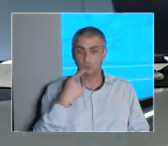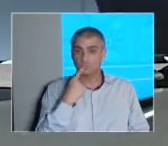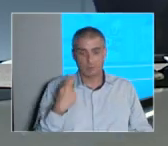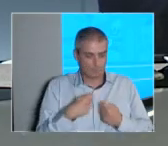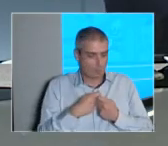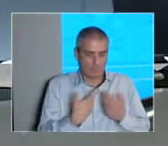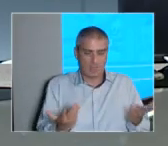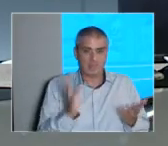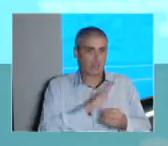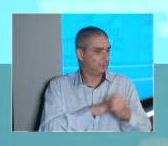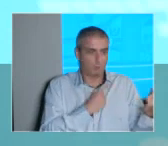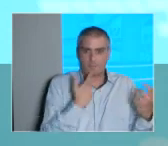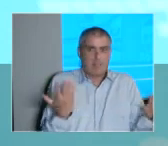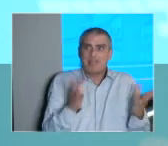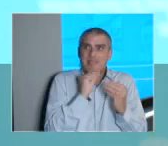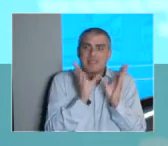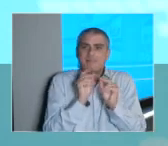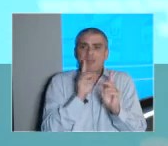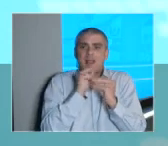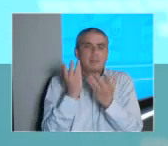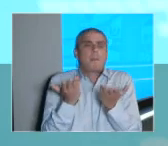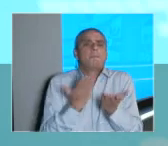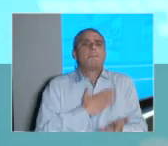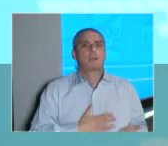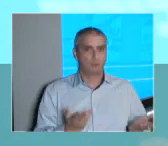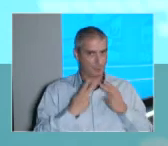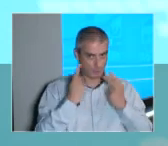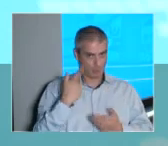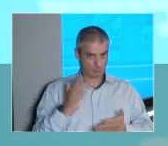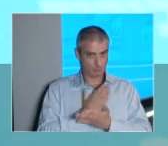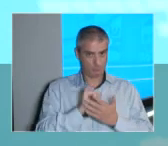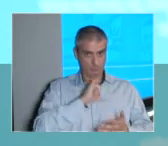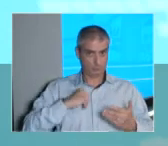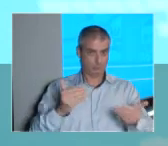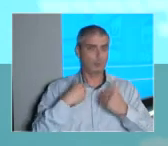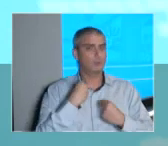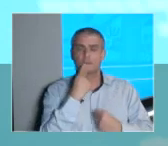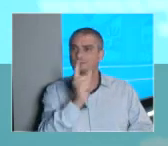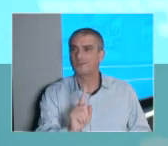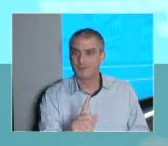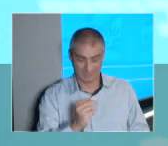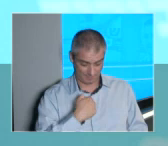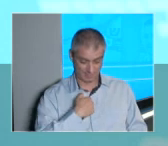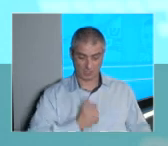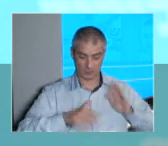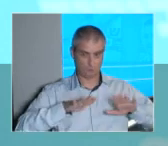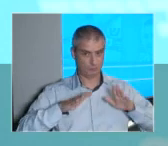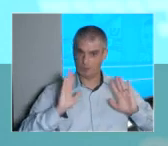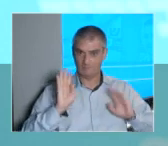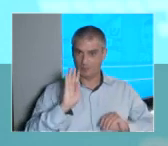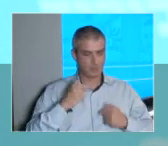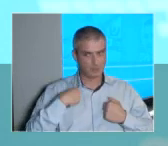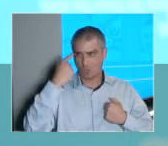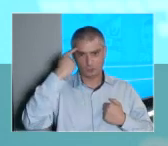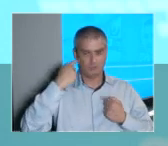שאין פרטנר. גם השמאל אומר היום אין פרטנר בצד השני. אז מה אתה רוצה, פתרון חד צדדי? אני אתן לך תשובה. אני, לו אני היום ראש הממשלה, אני